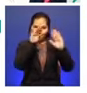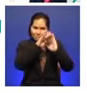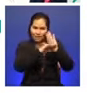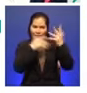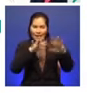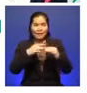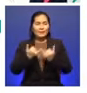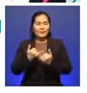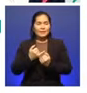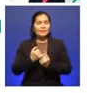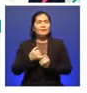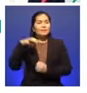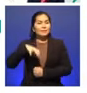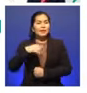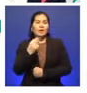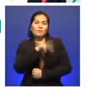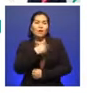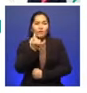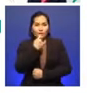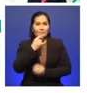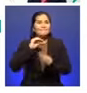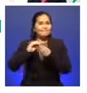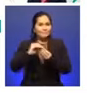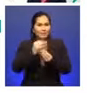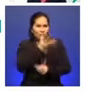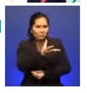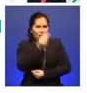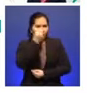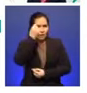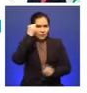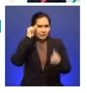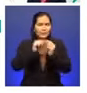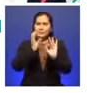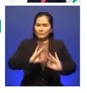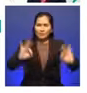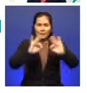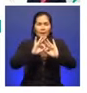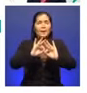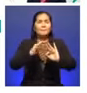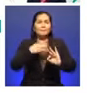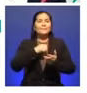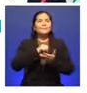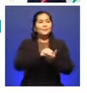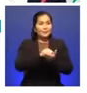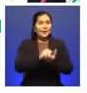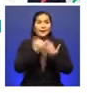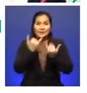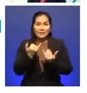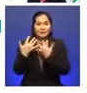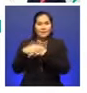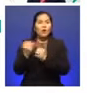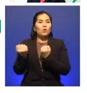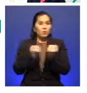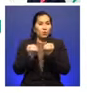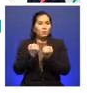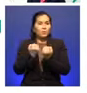ขจังหวัดฉะเชิงเทราก็เห็นความสำคัญในเรื่องของการให้บริการจึงจัดรถประสานงานรถทันตก